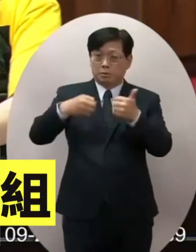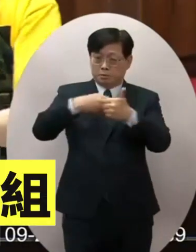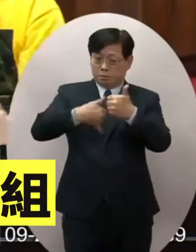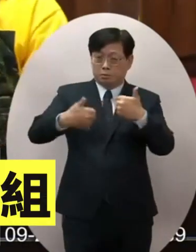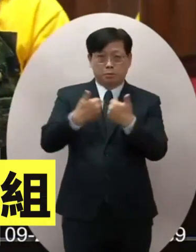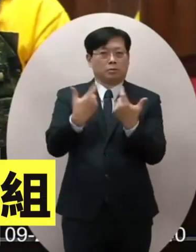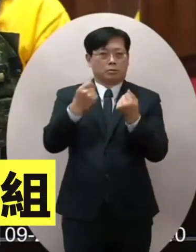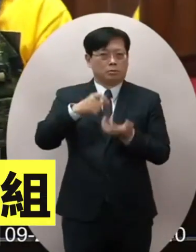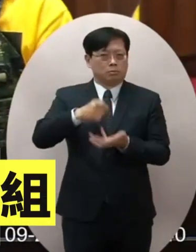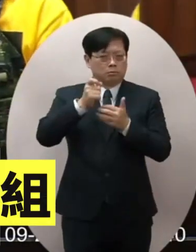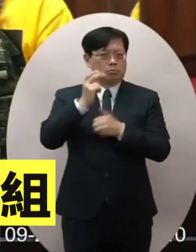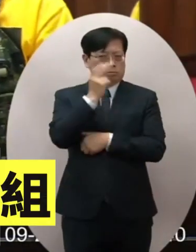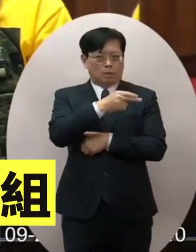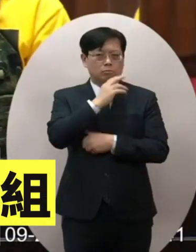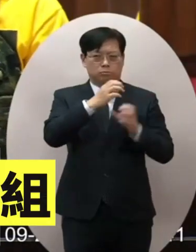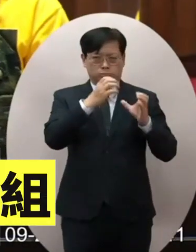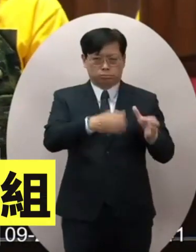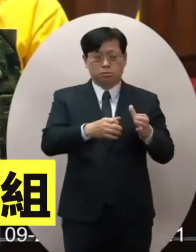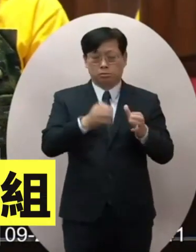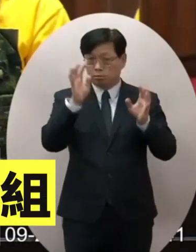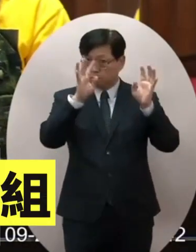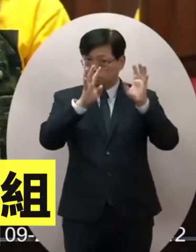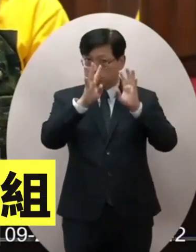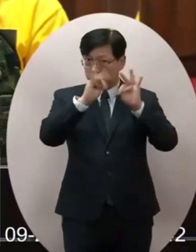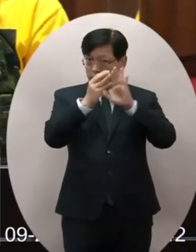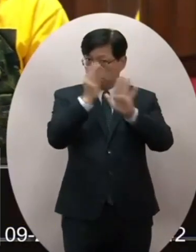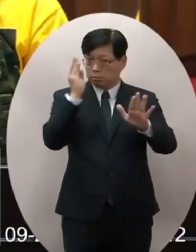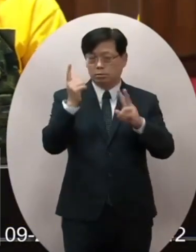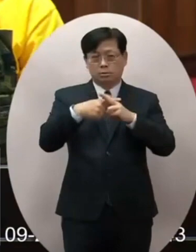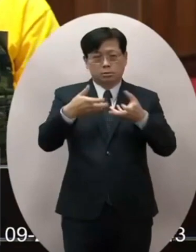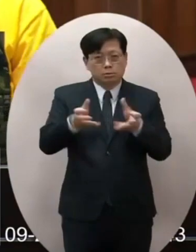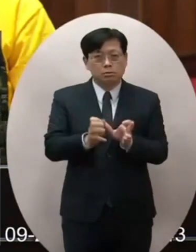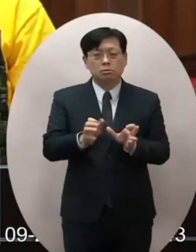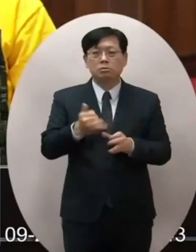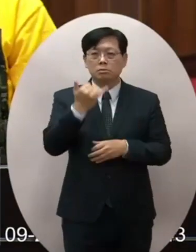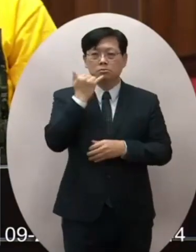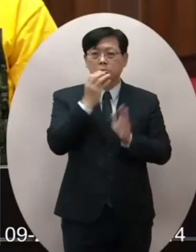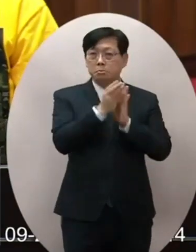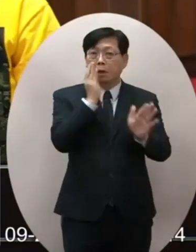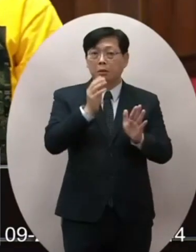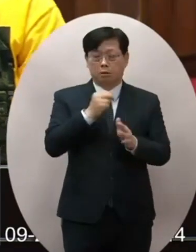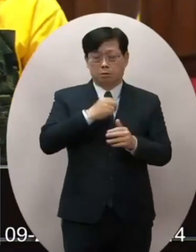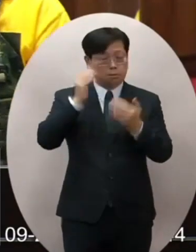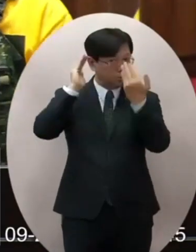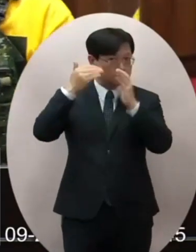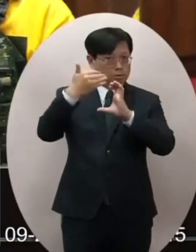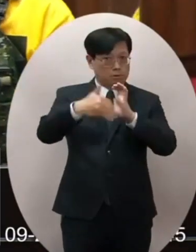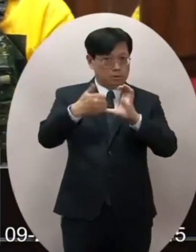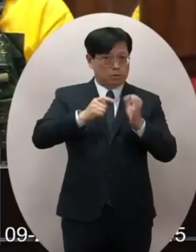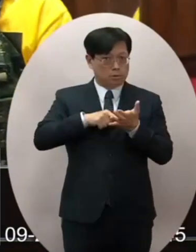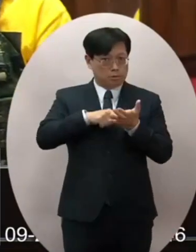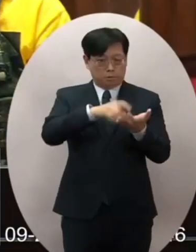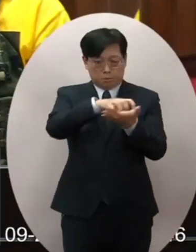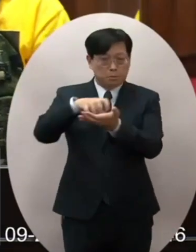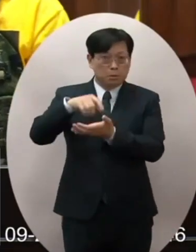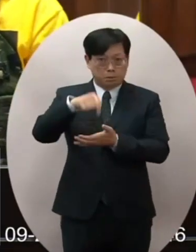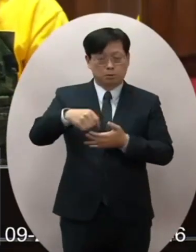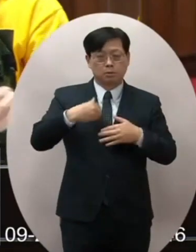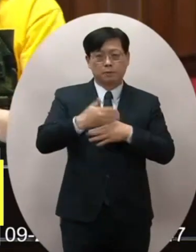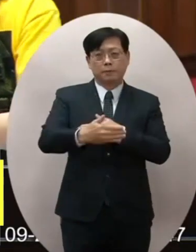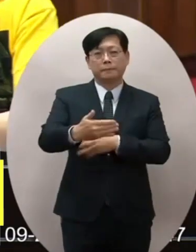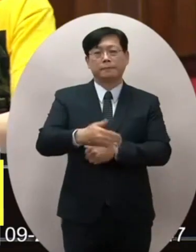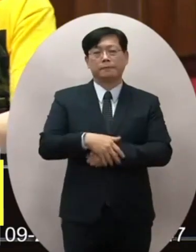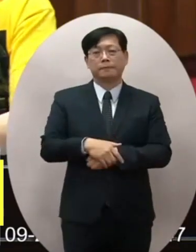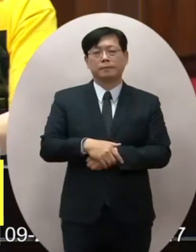会也提出要求设立这个调阅小组来要求调查禁电视这个审照的这个过